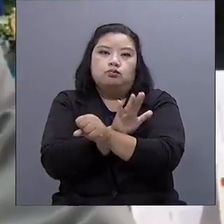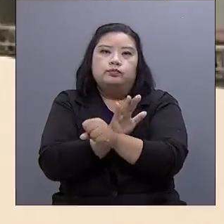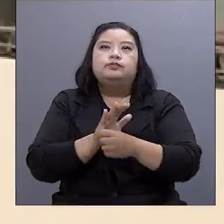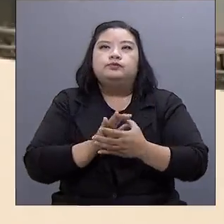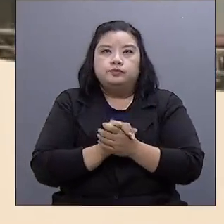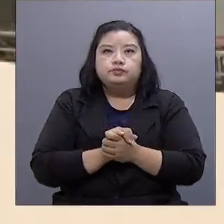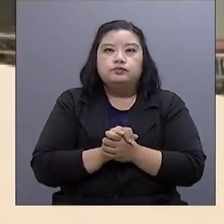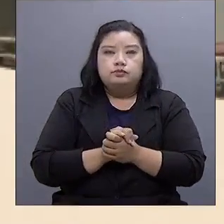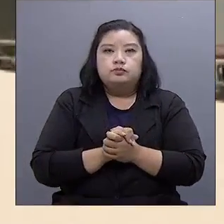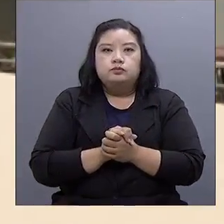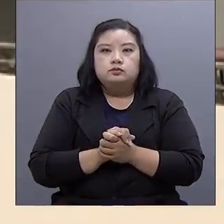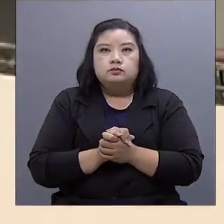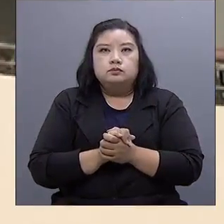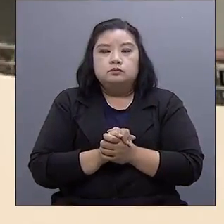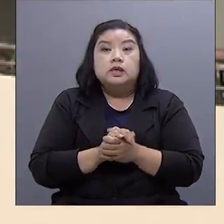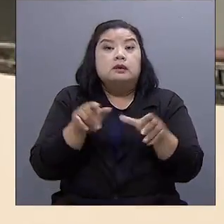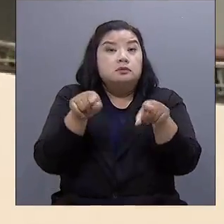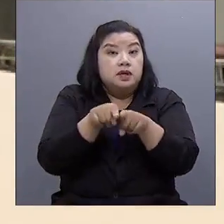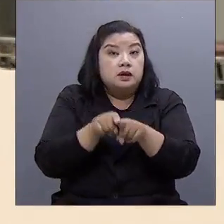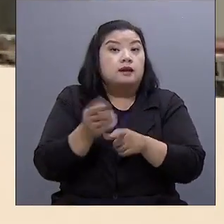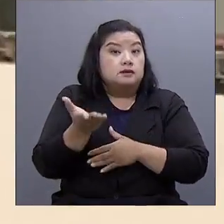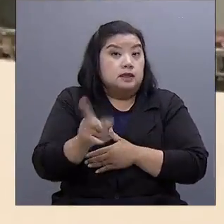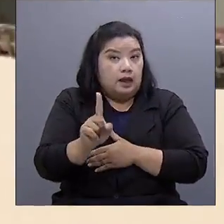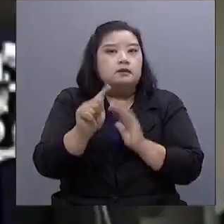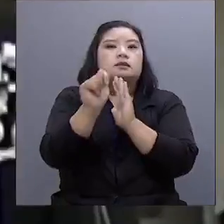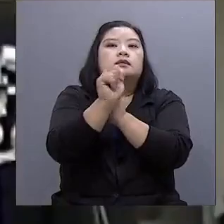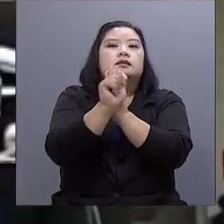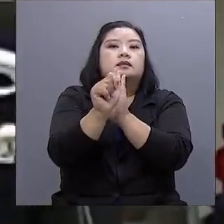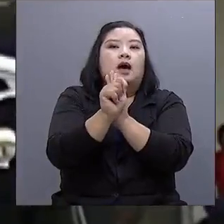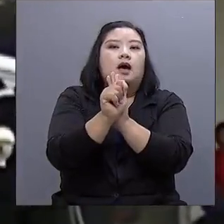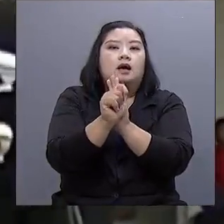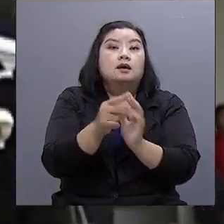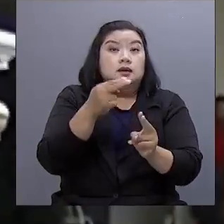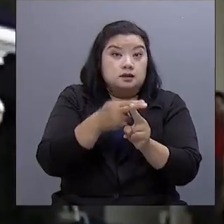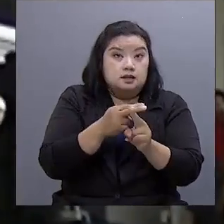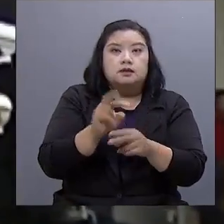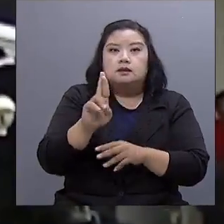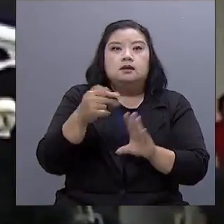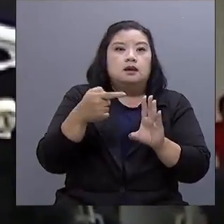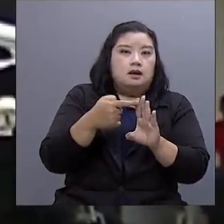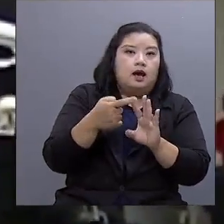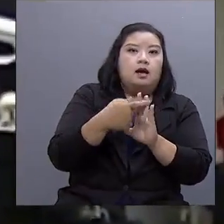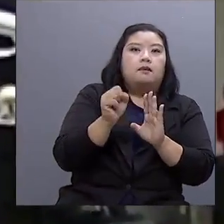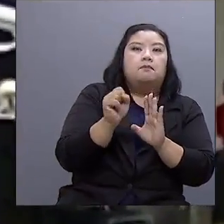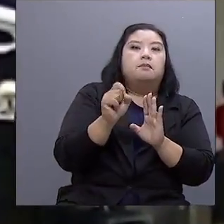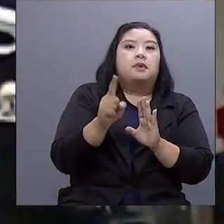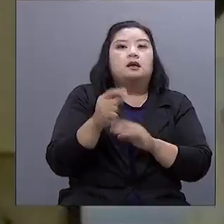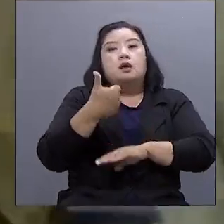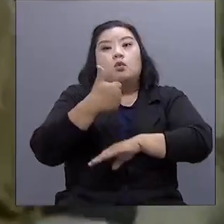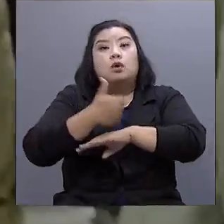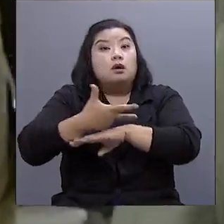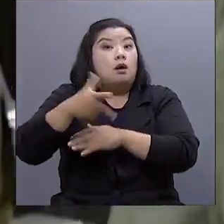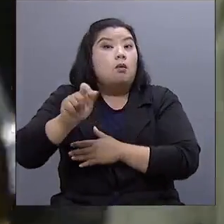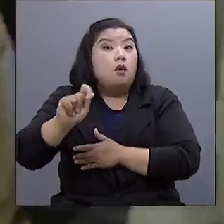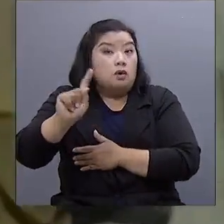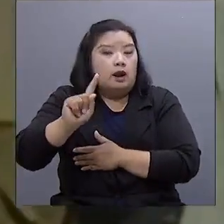ะ เช่นเดียวกับที่จังหวัดตากค่ะนายแพทย์ระเมศว่องวิไลรัตน์ผู้อำนวยการโรงพยาบาลแม่ส